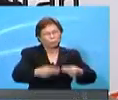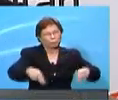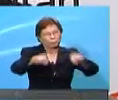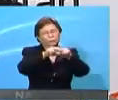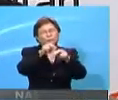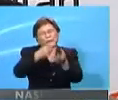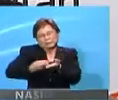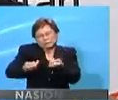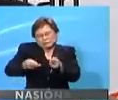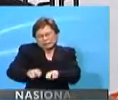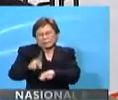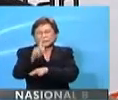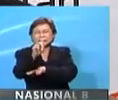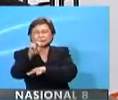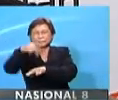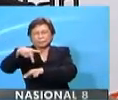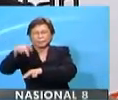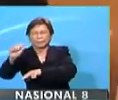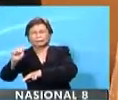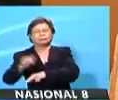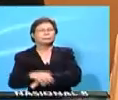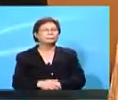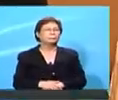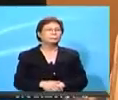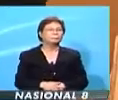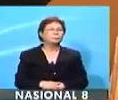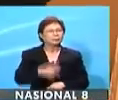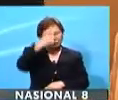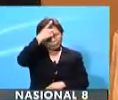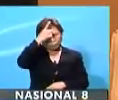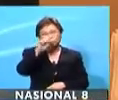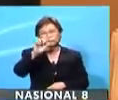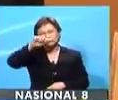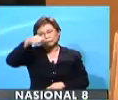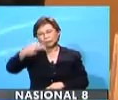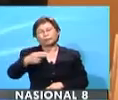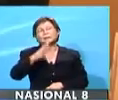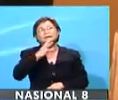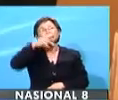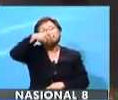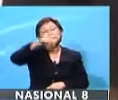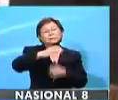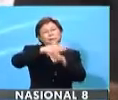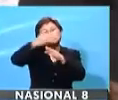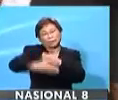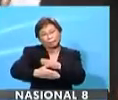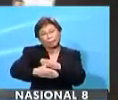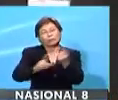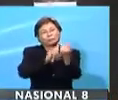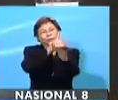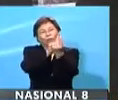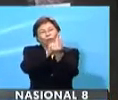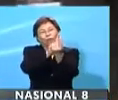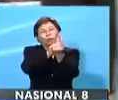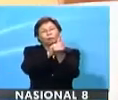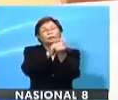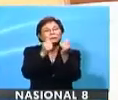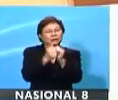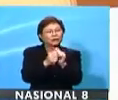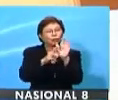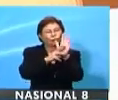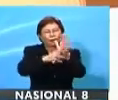TPP. That's a bigger challenge for us. Datuk Seri Mustafa bercakap pada sidang media selepas mengadakan pertemuan bilateral dengan